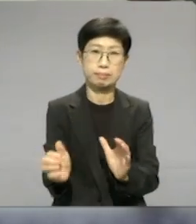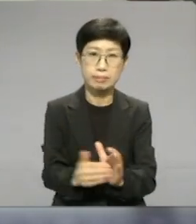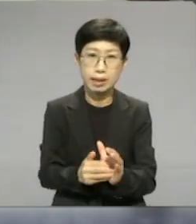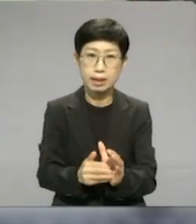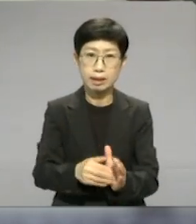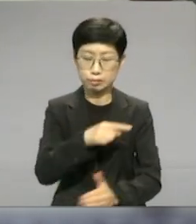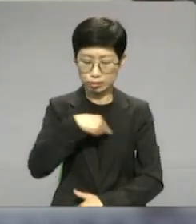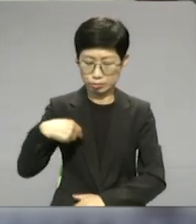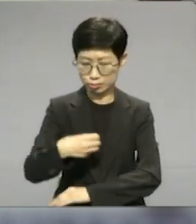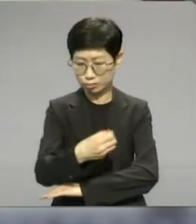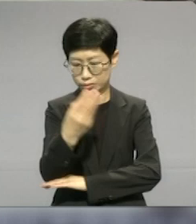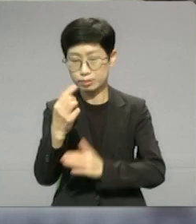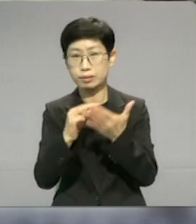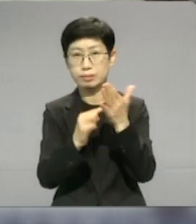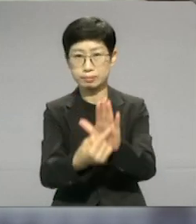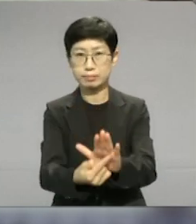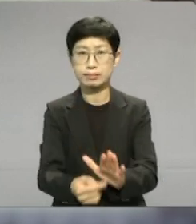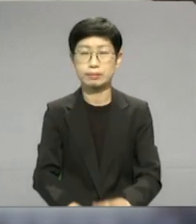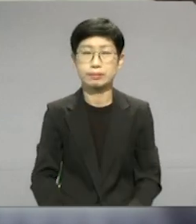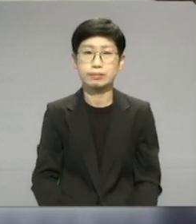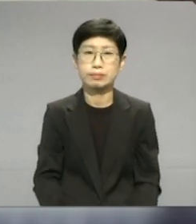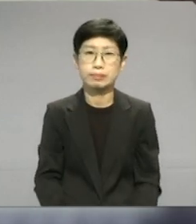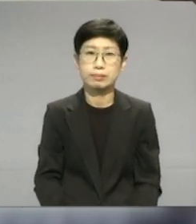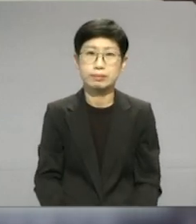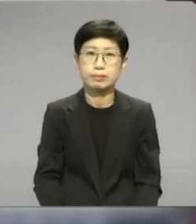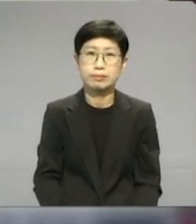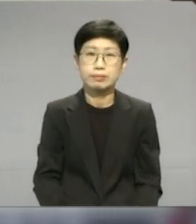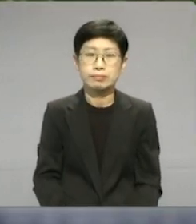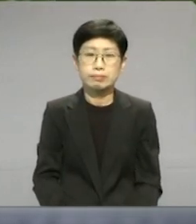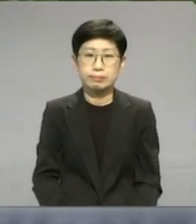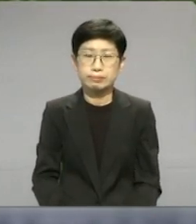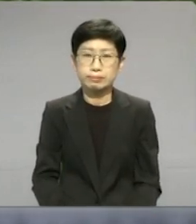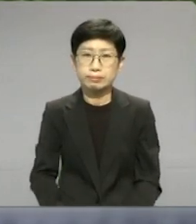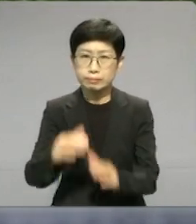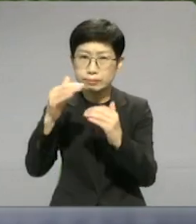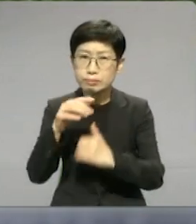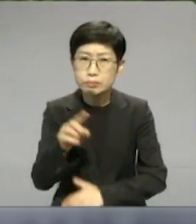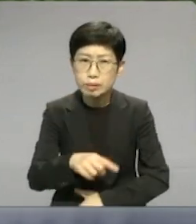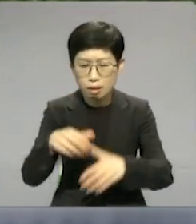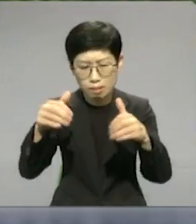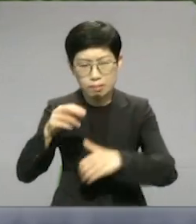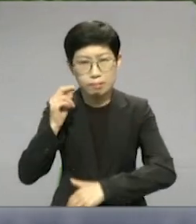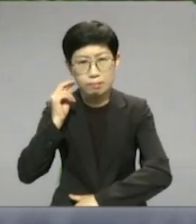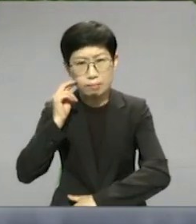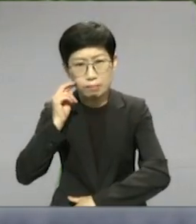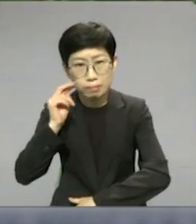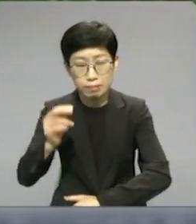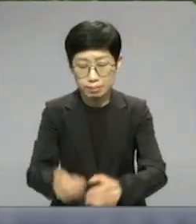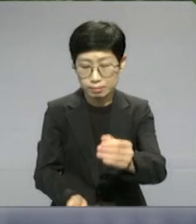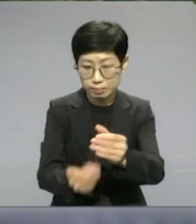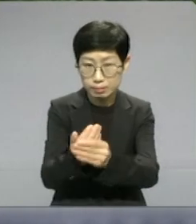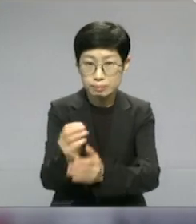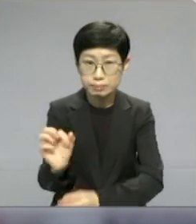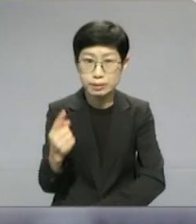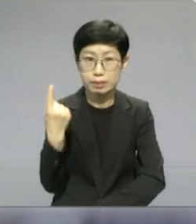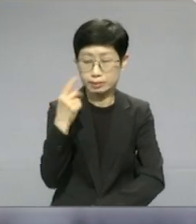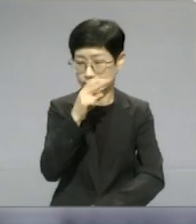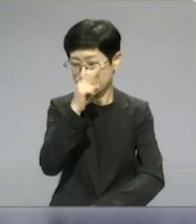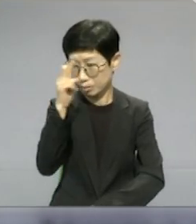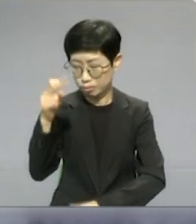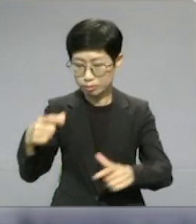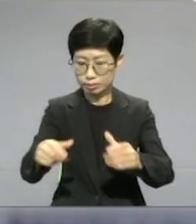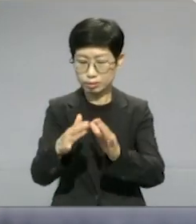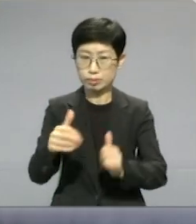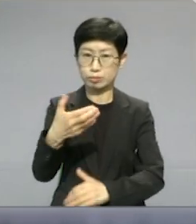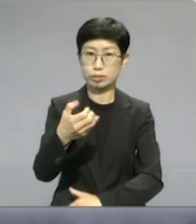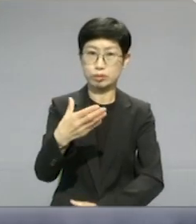중국의 관영 신화통신이 보도했습니다 신화통신은 포구가 안후 이성을 강타하면서 어제 오후 현재 주민